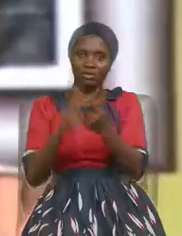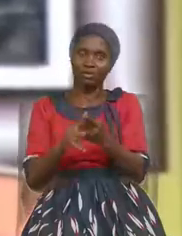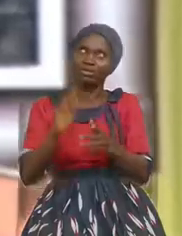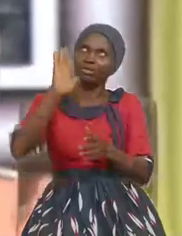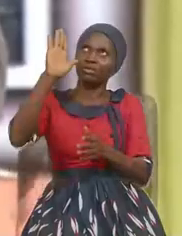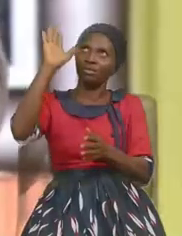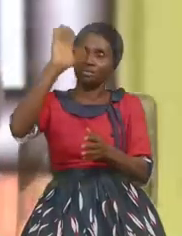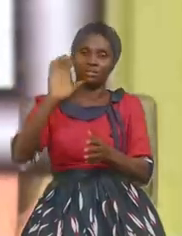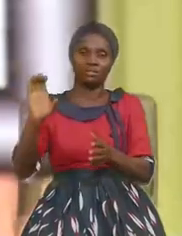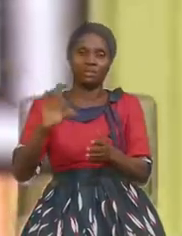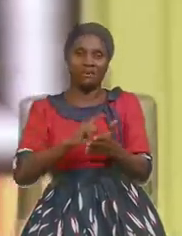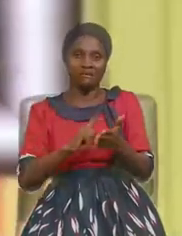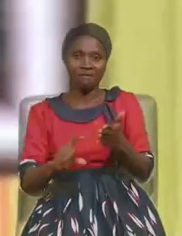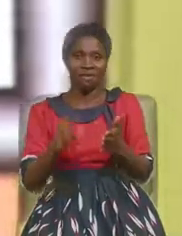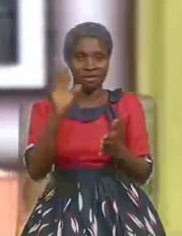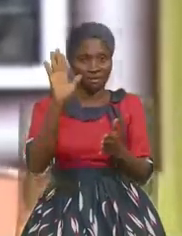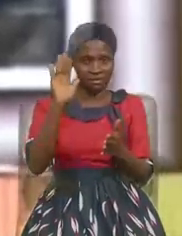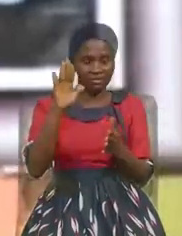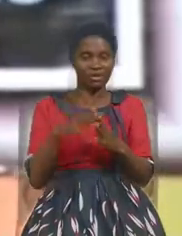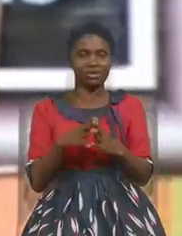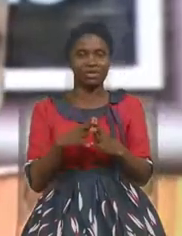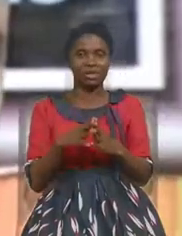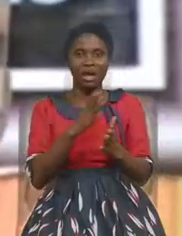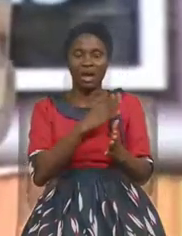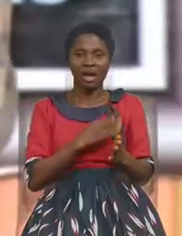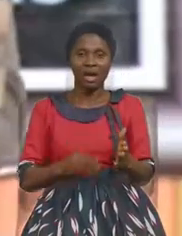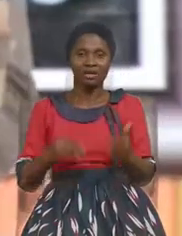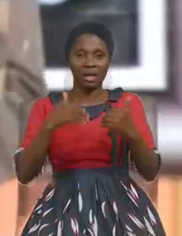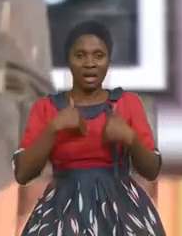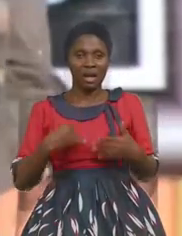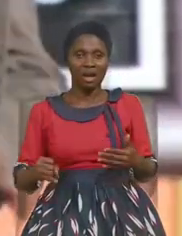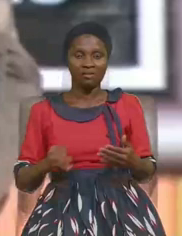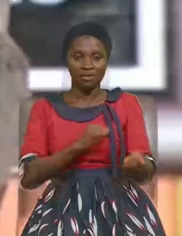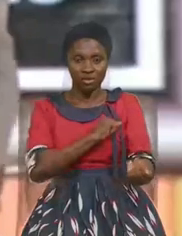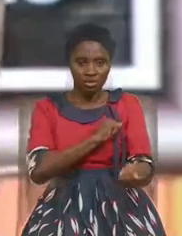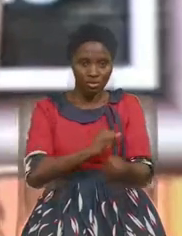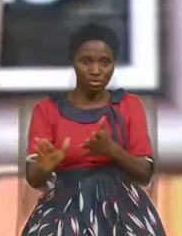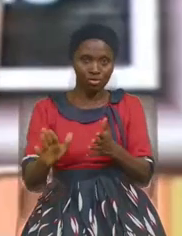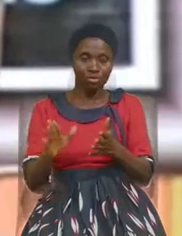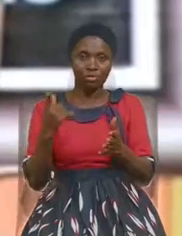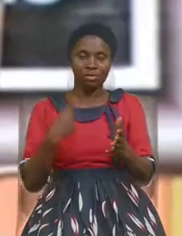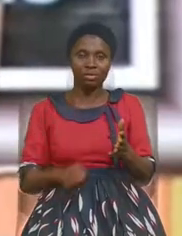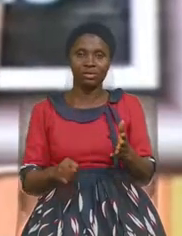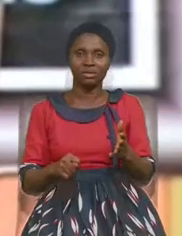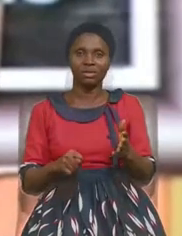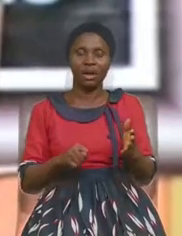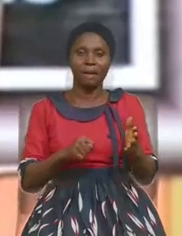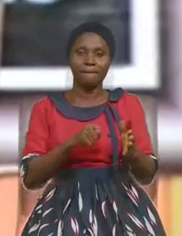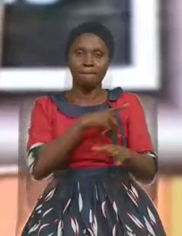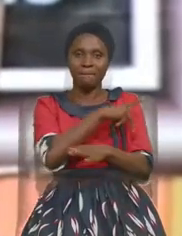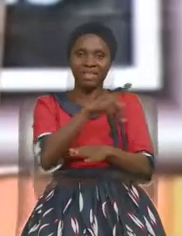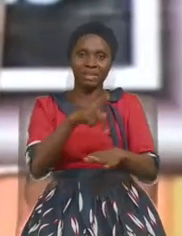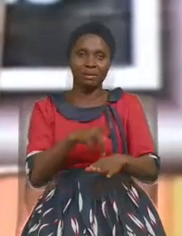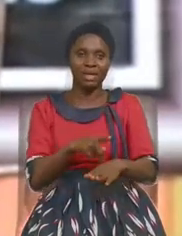15. Il a dépouillé les dominations et les autorités. Les puissants